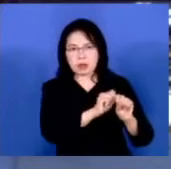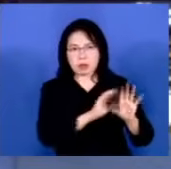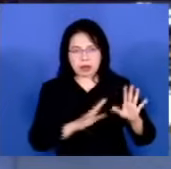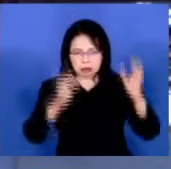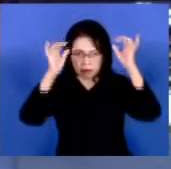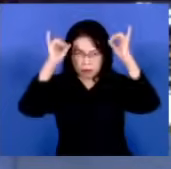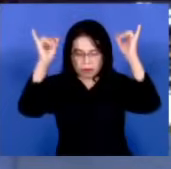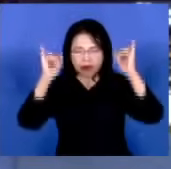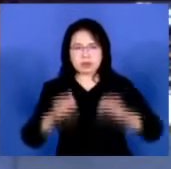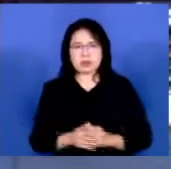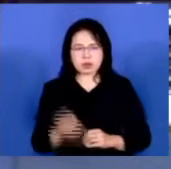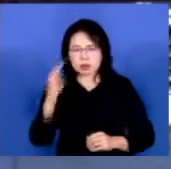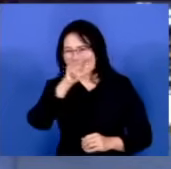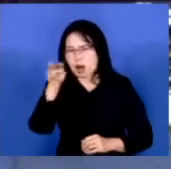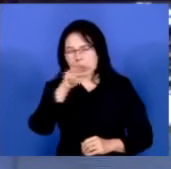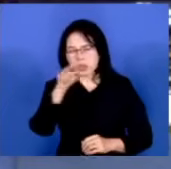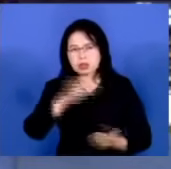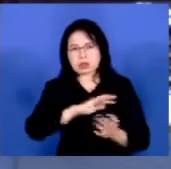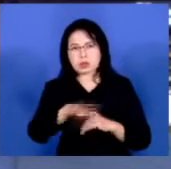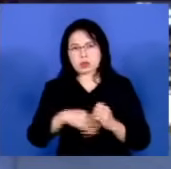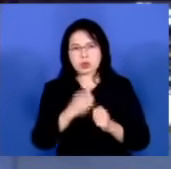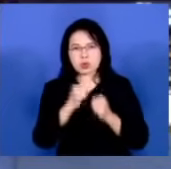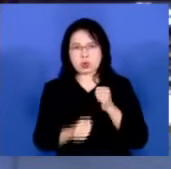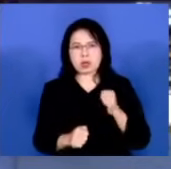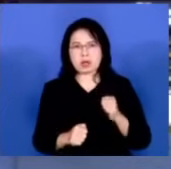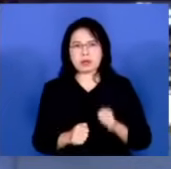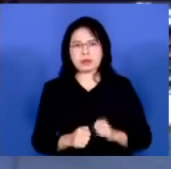instrumen untuk pengawasi segala bentuk